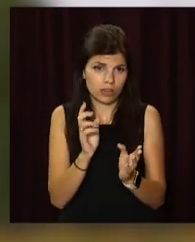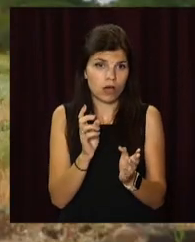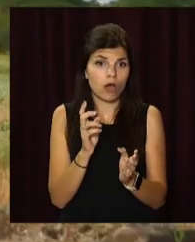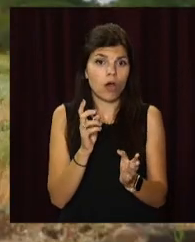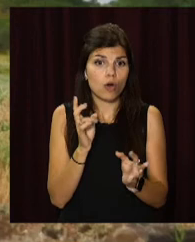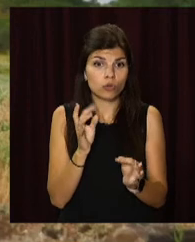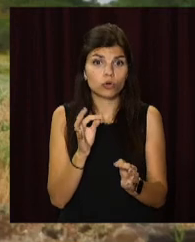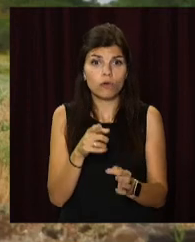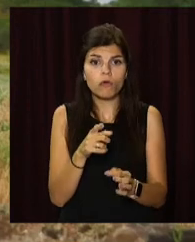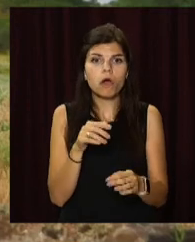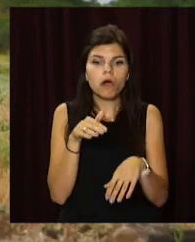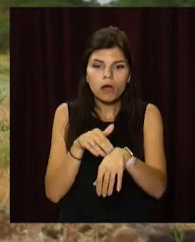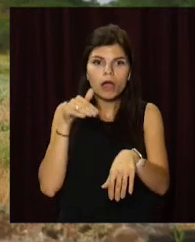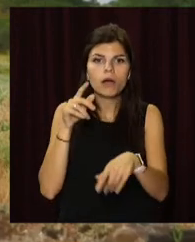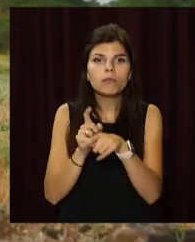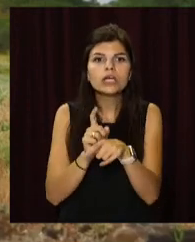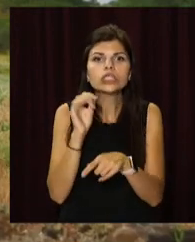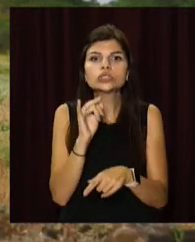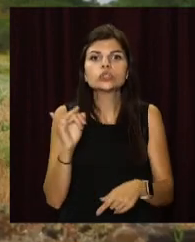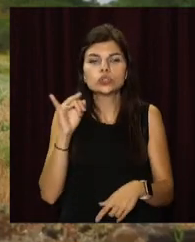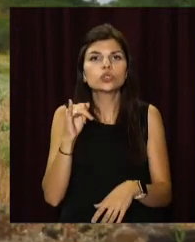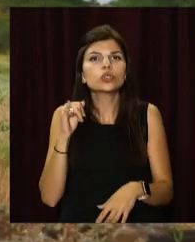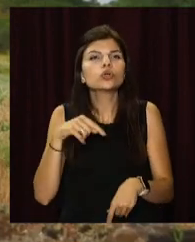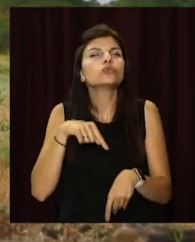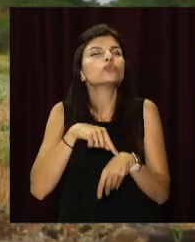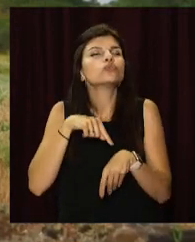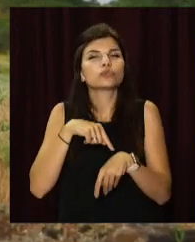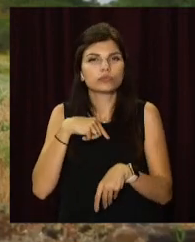речам, дотикаються до історії і чують її